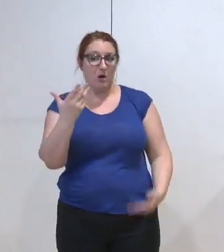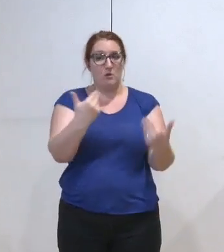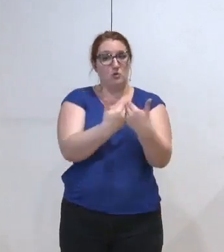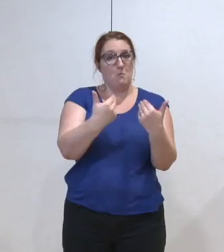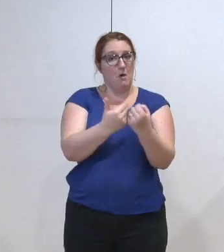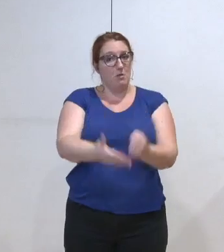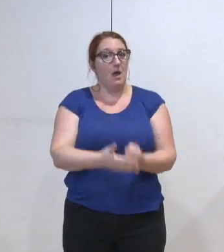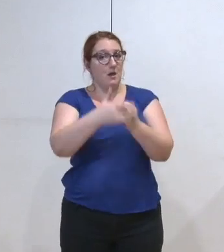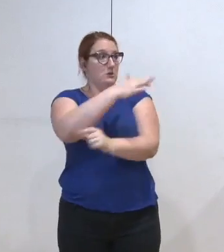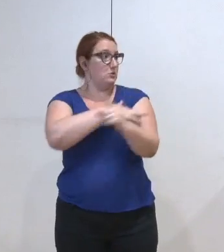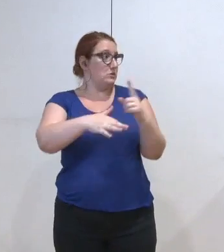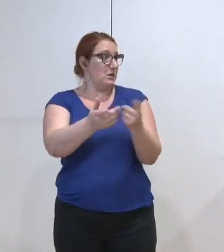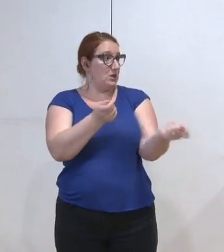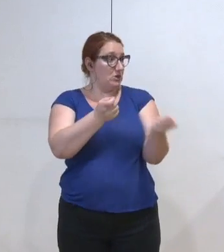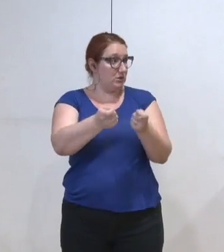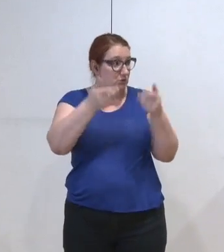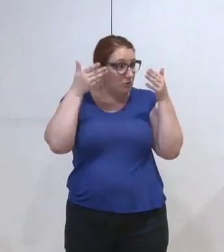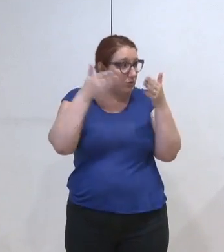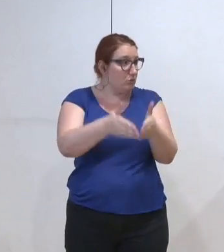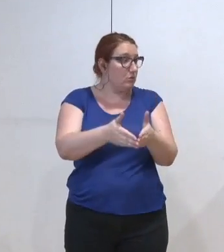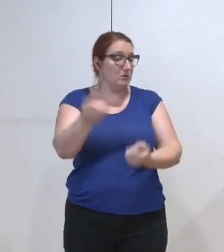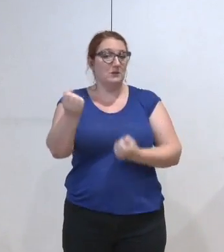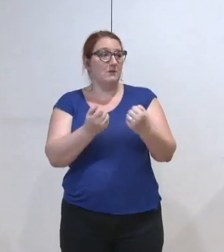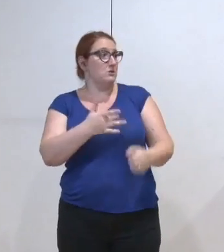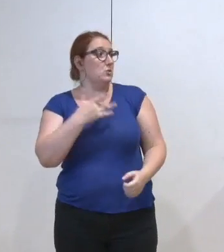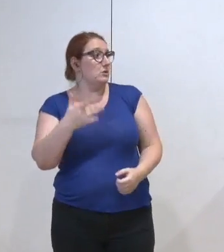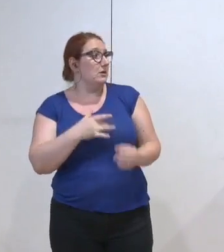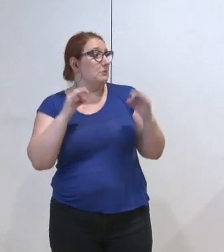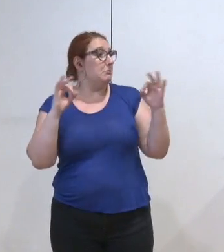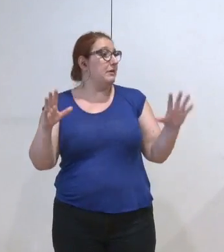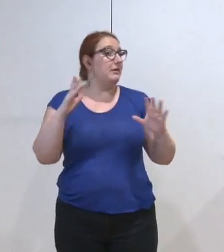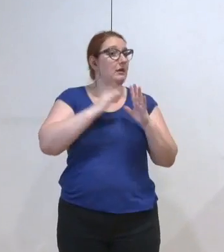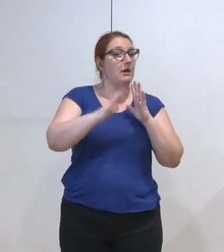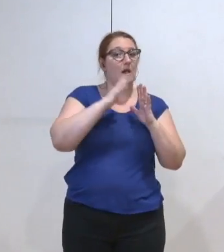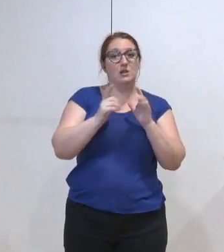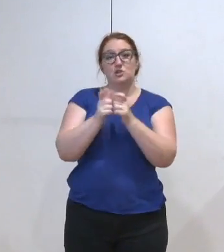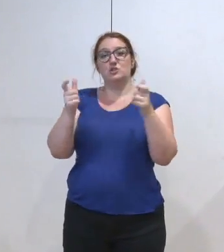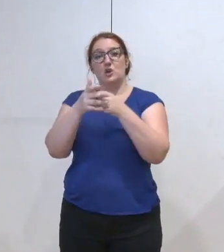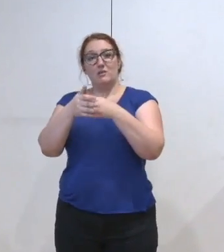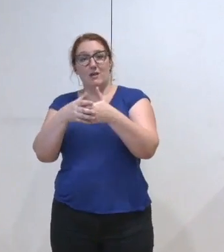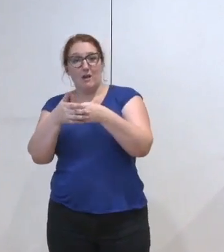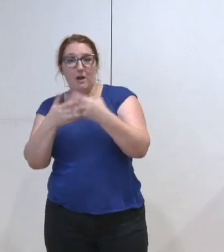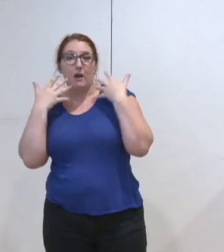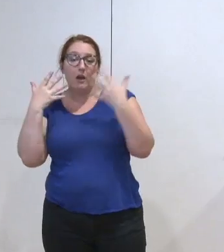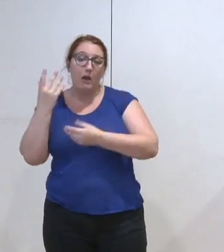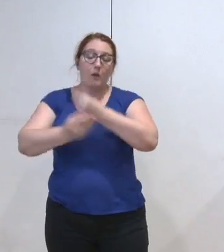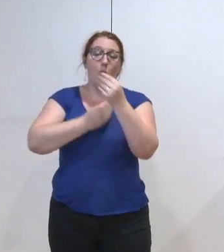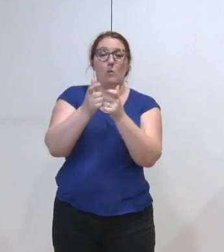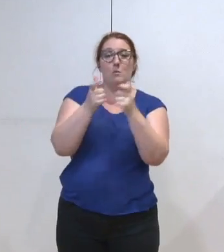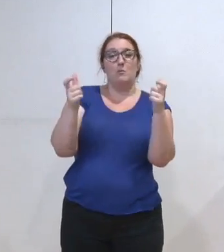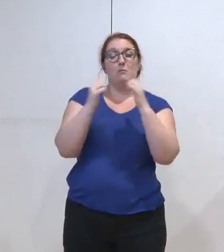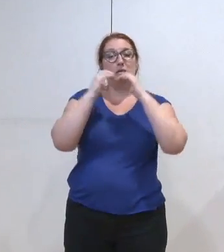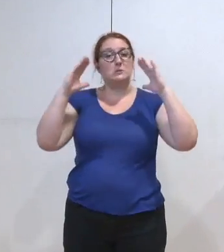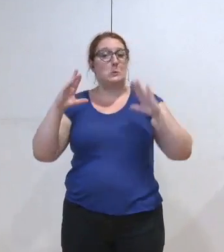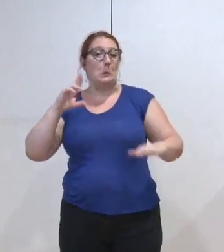sociale à la gestion des services utiles comme les crèches les centres aérés ou les maisons de retraite à cela s'ajoute un roule facultatif